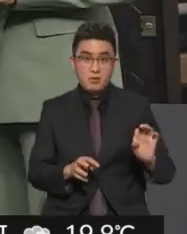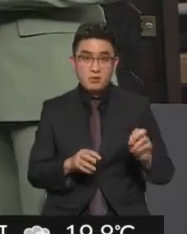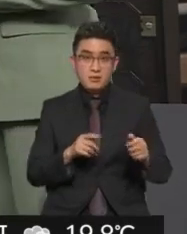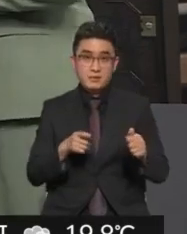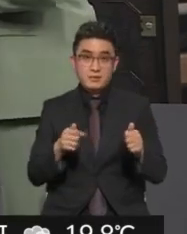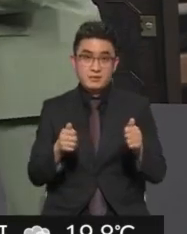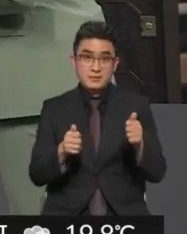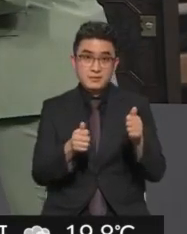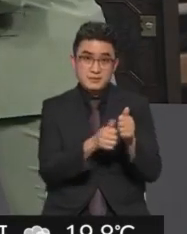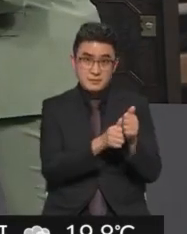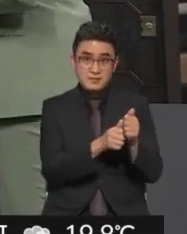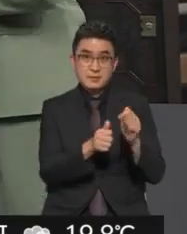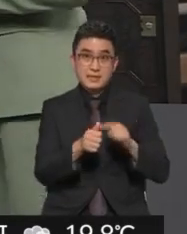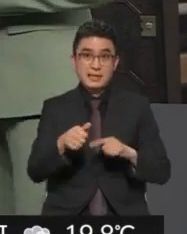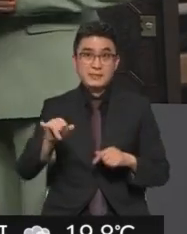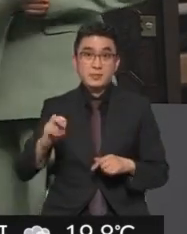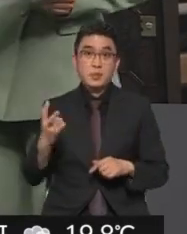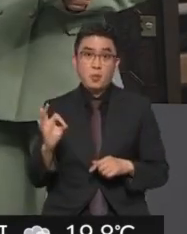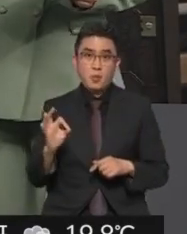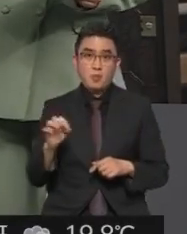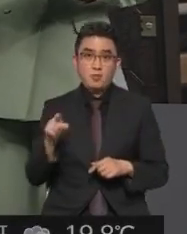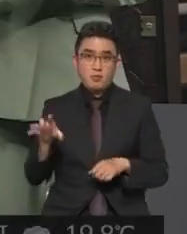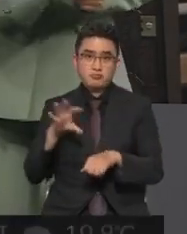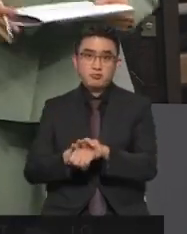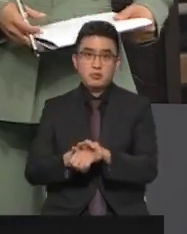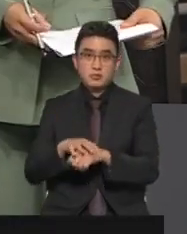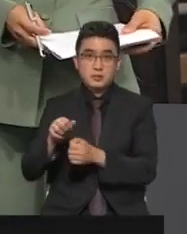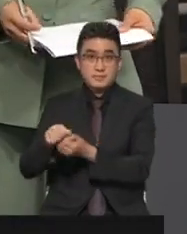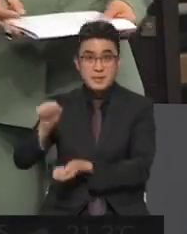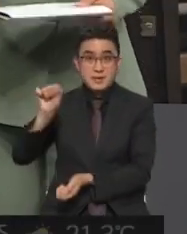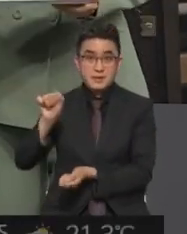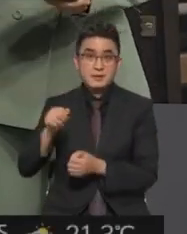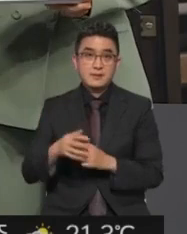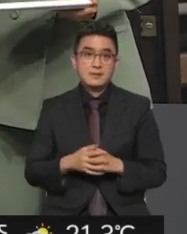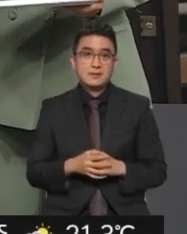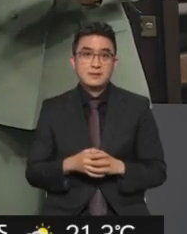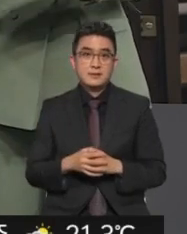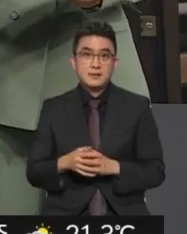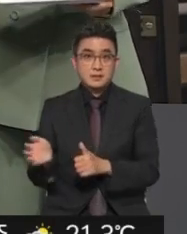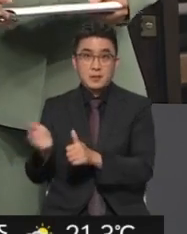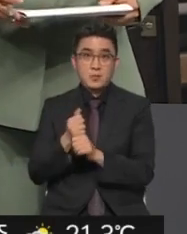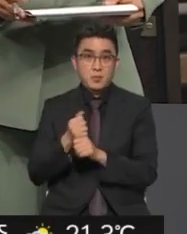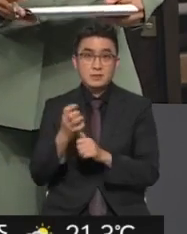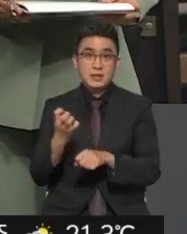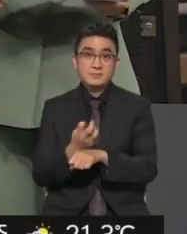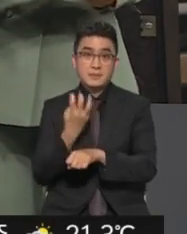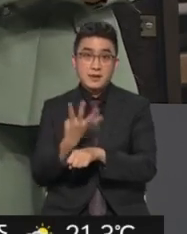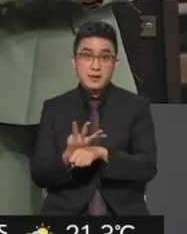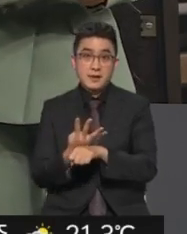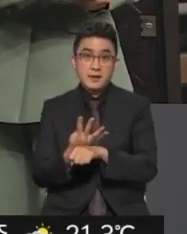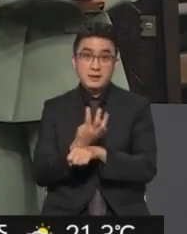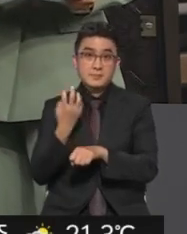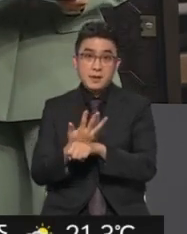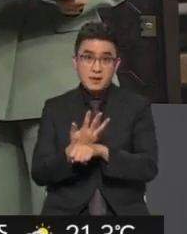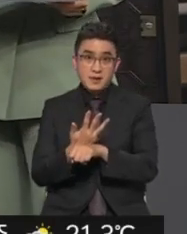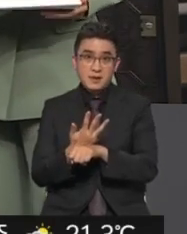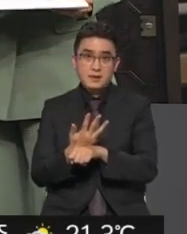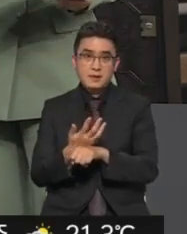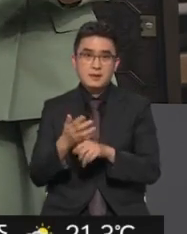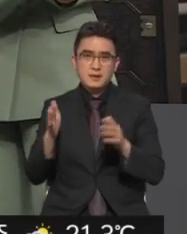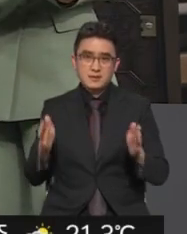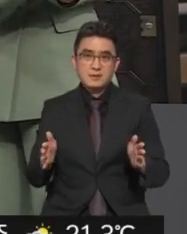금융민주연구원 부원장에 대해서 구속영장을 청구했습니다 체포한지 48시간 안에 예상 됐던